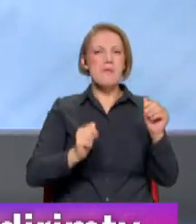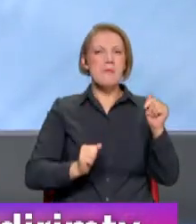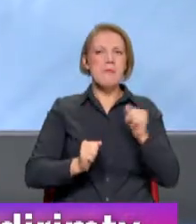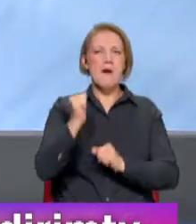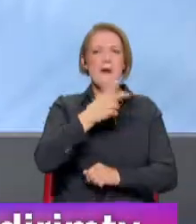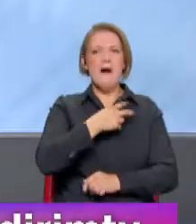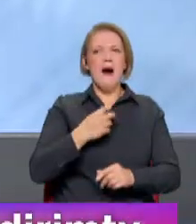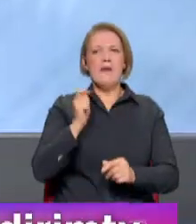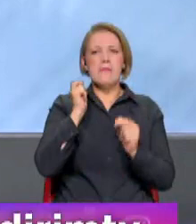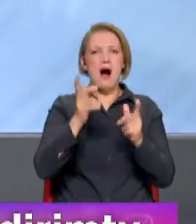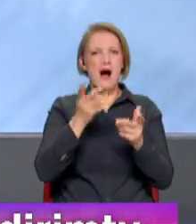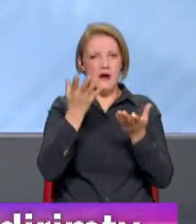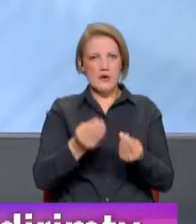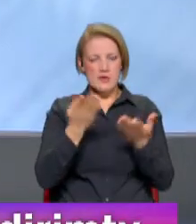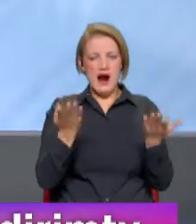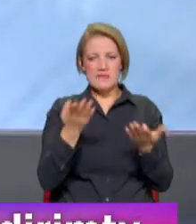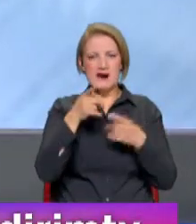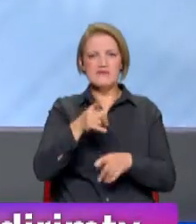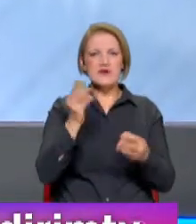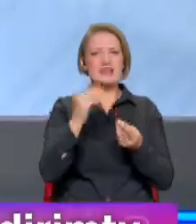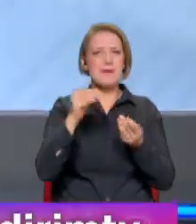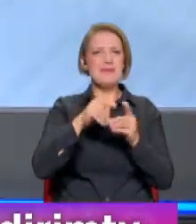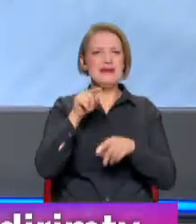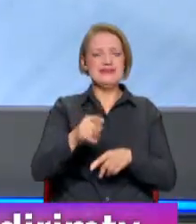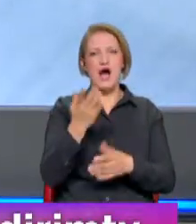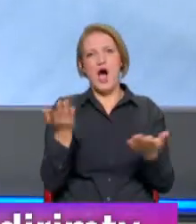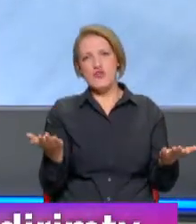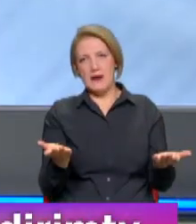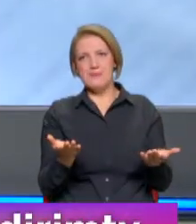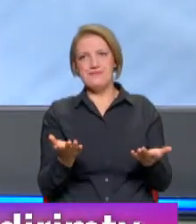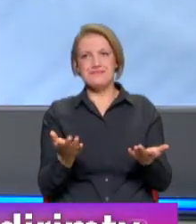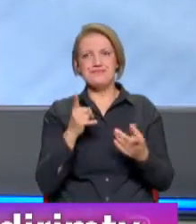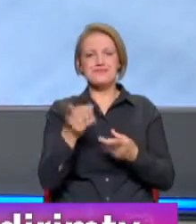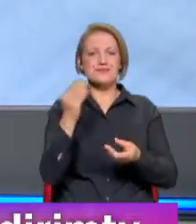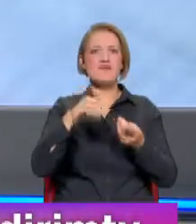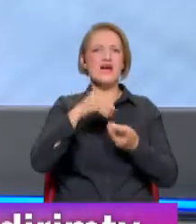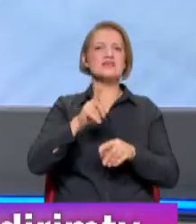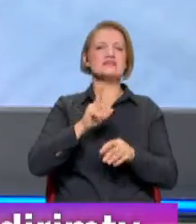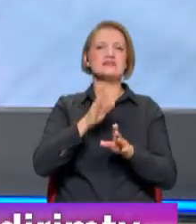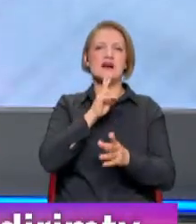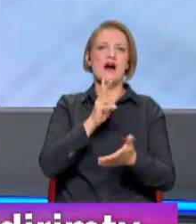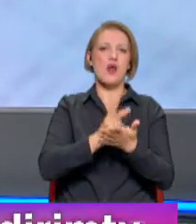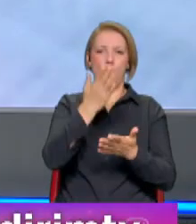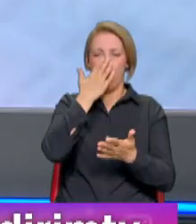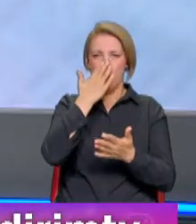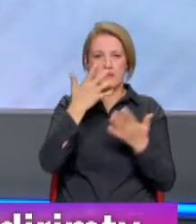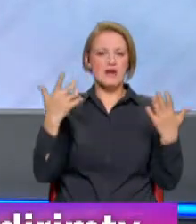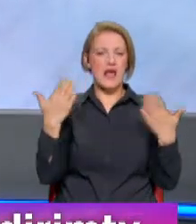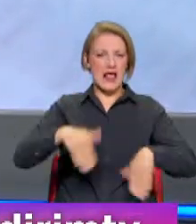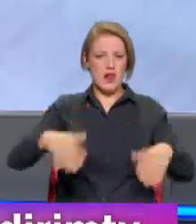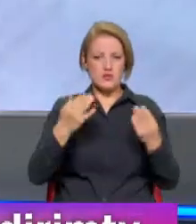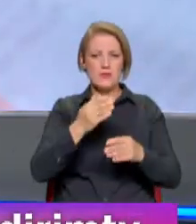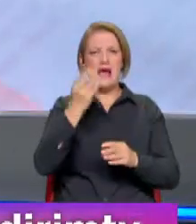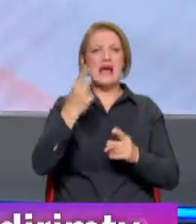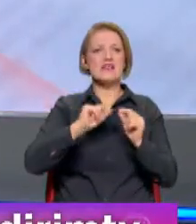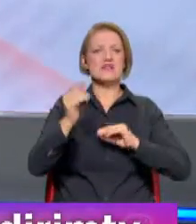fazla pahalanmış ama tabii ki bu zamların acaba bu faiz kararı önüne geçebilecek mi? Enflasyonu düşürmeye